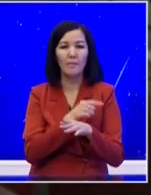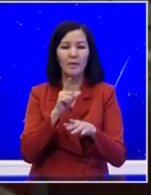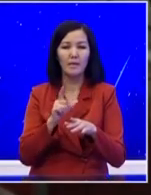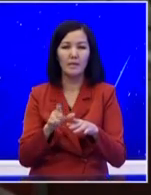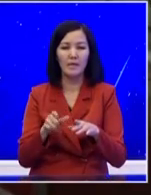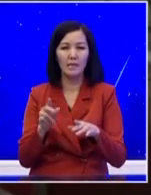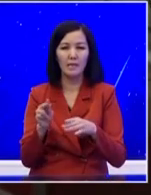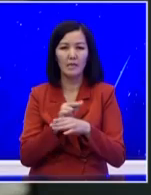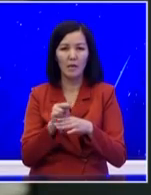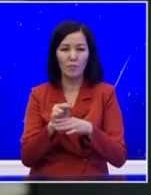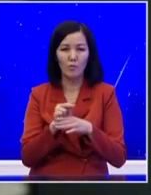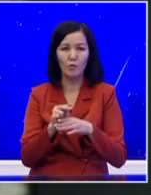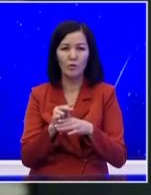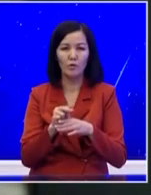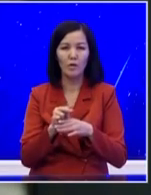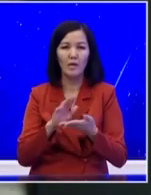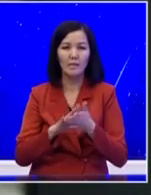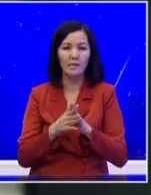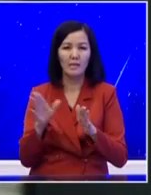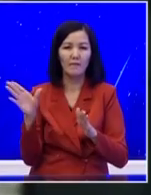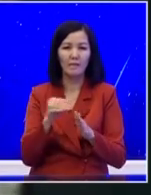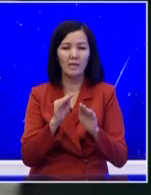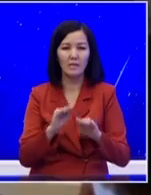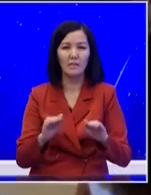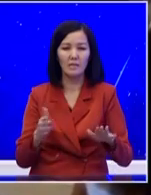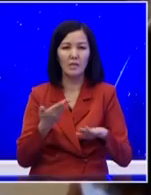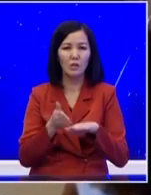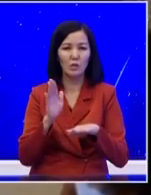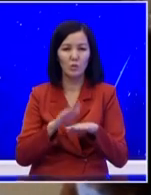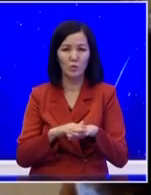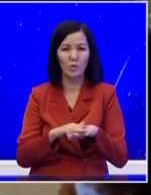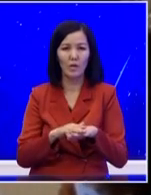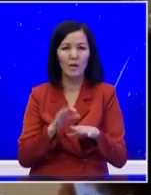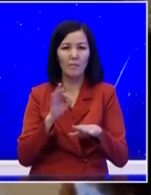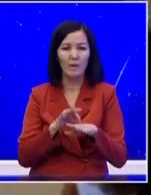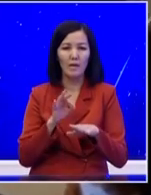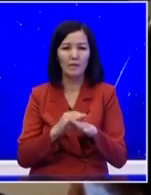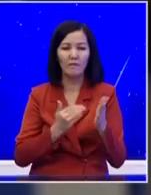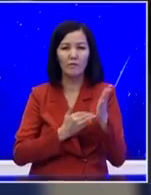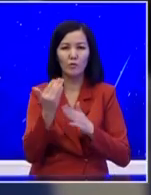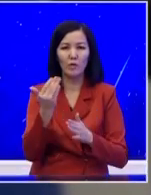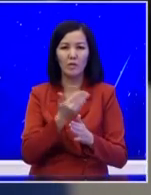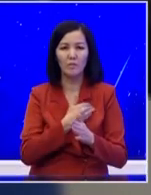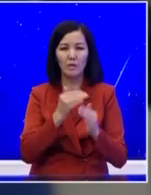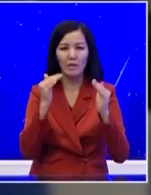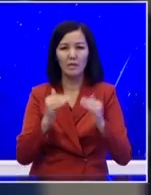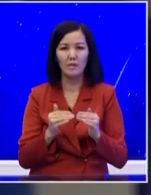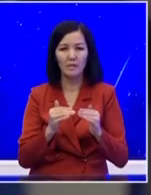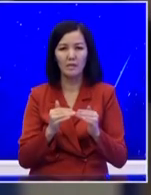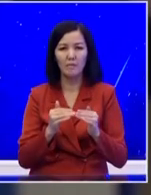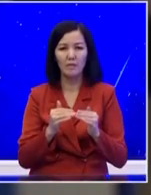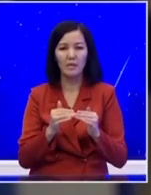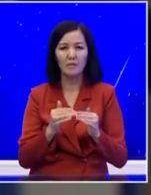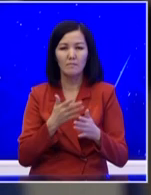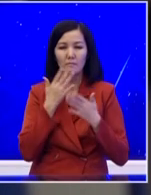работающие в стационарах, говорят, что состояние всех детей тяжелое, а проявление болезни выражается высокой температурой, низким давлением